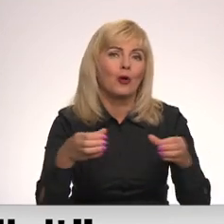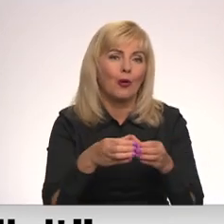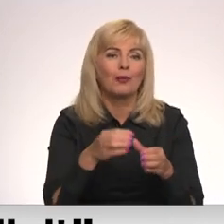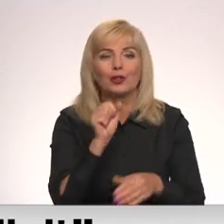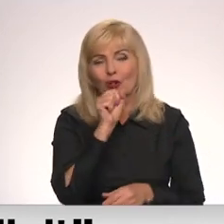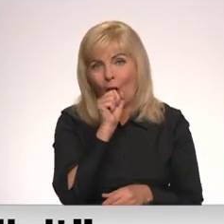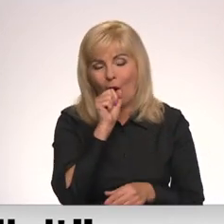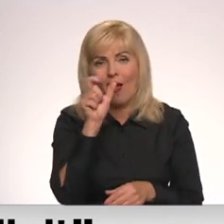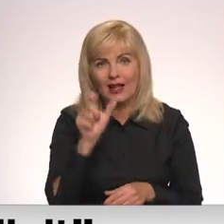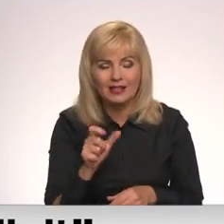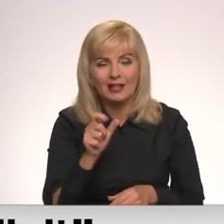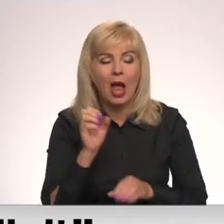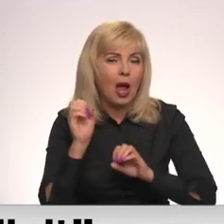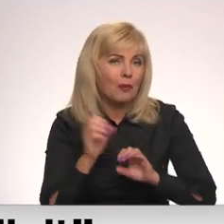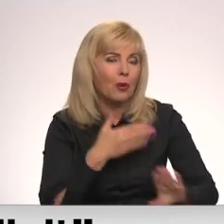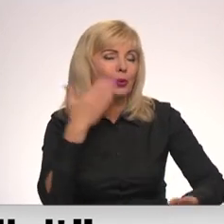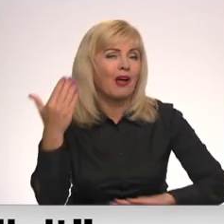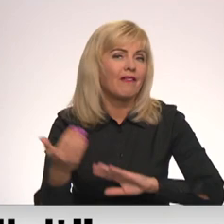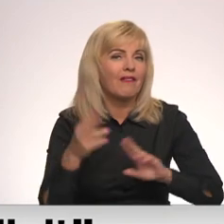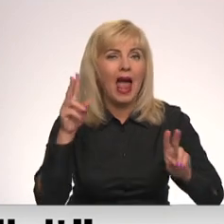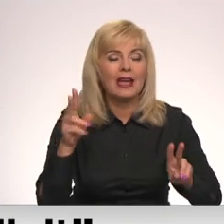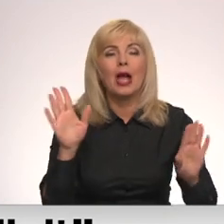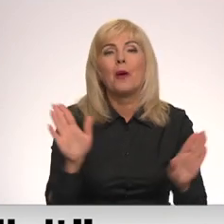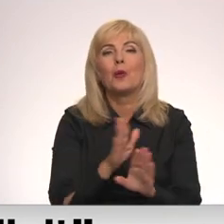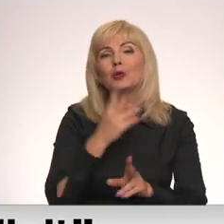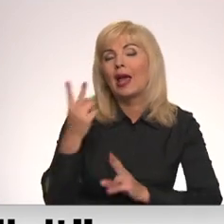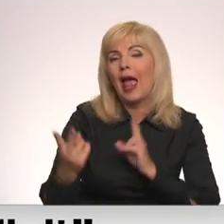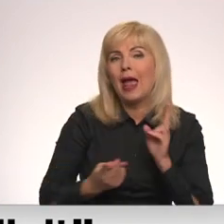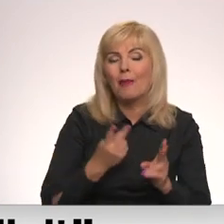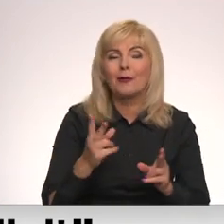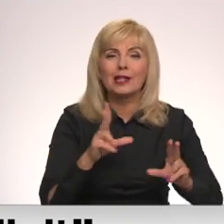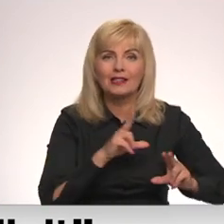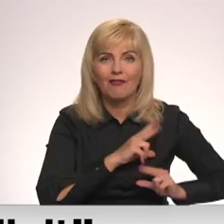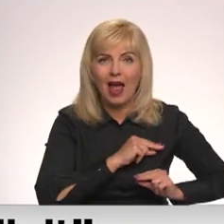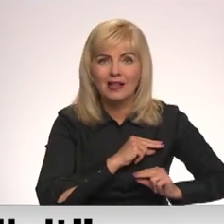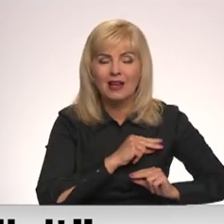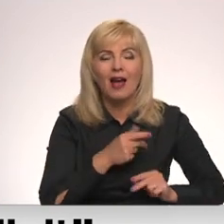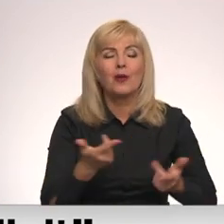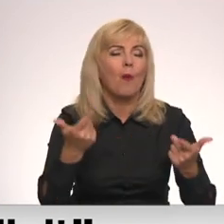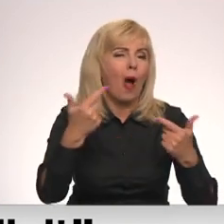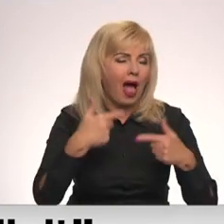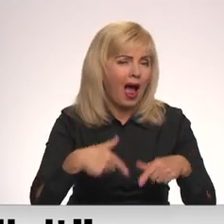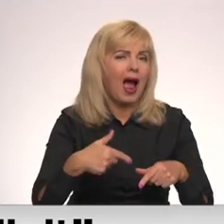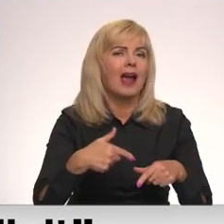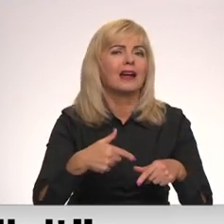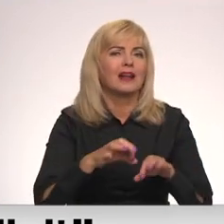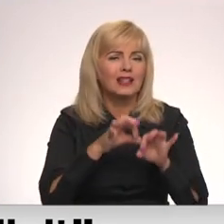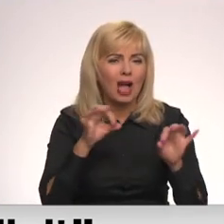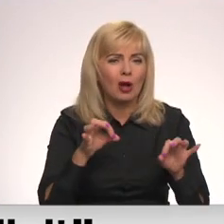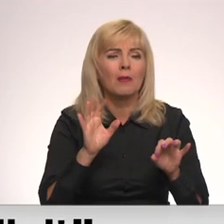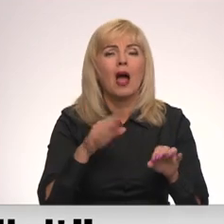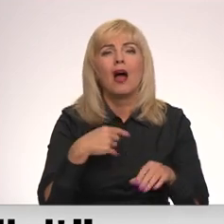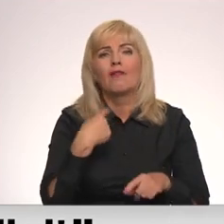solisti. Putvēņi ir mūziķis. Un emociju dvēseli no laika galiem. Es varu runāt pa